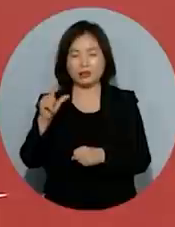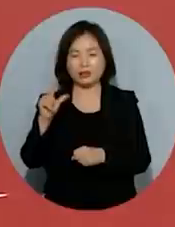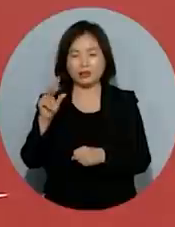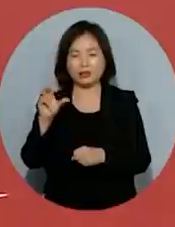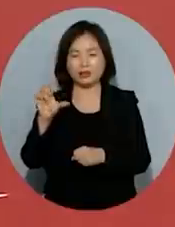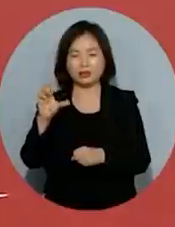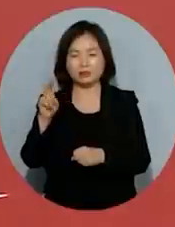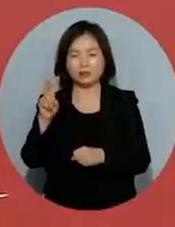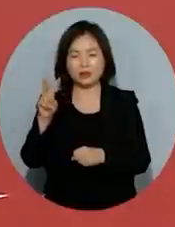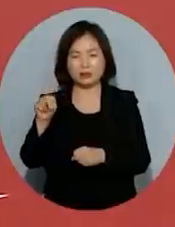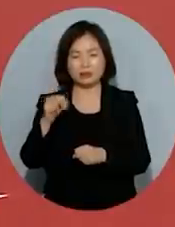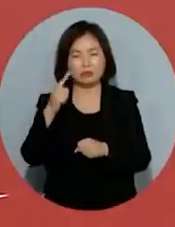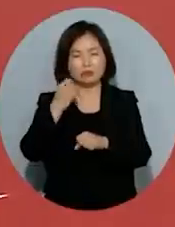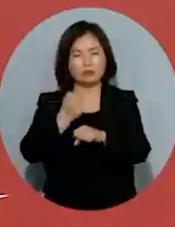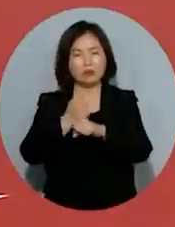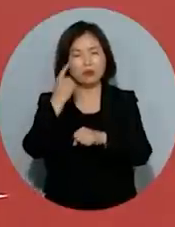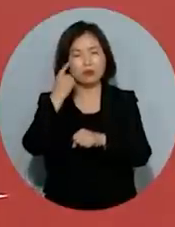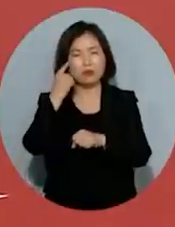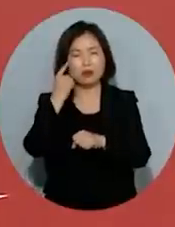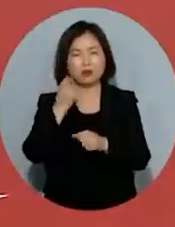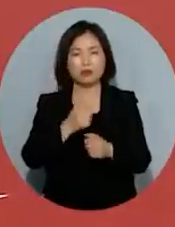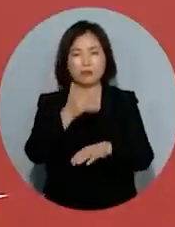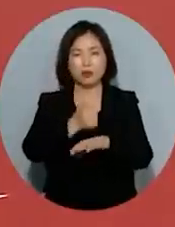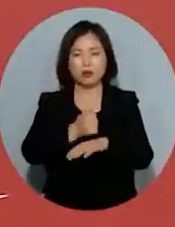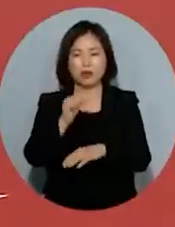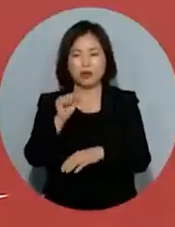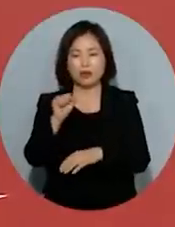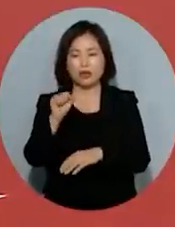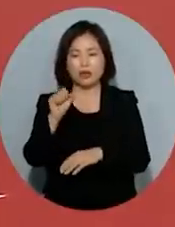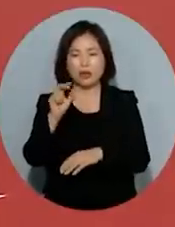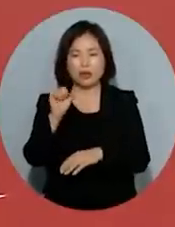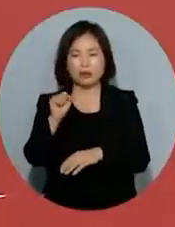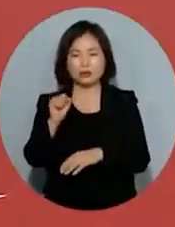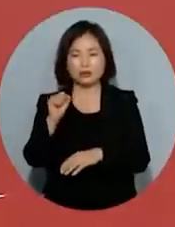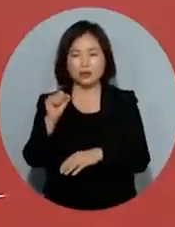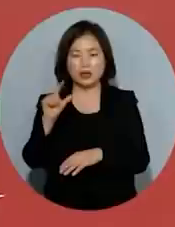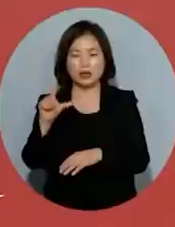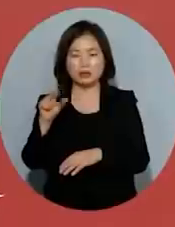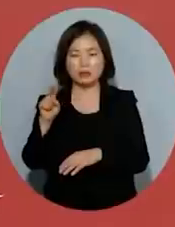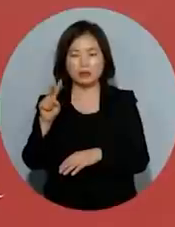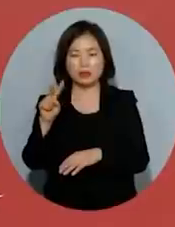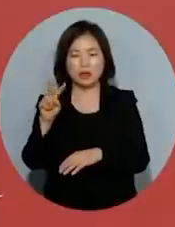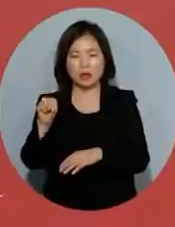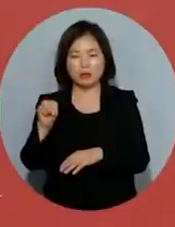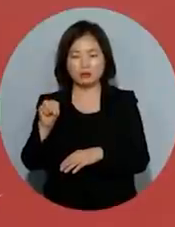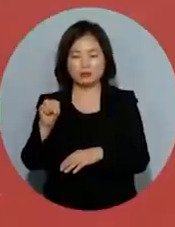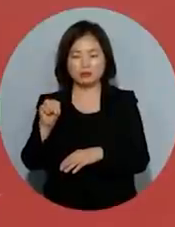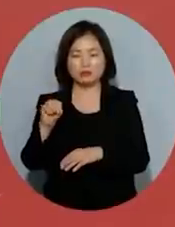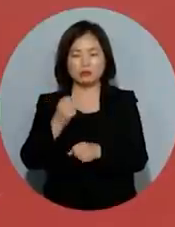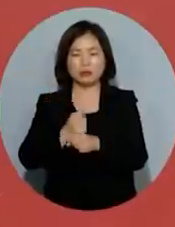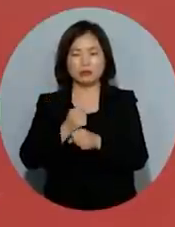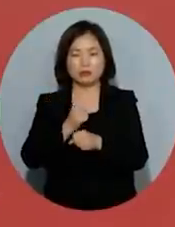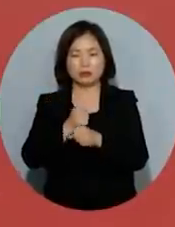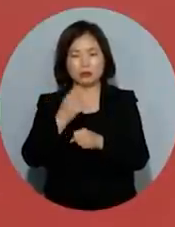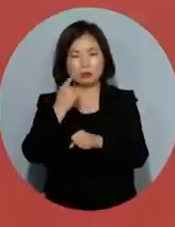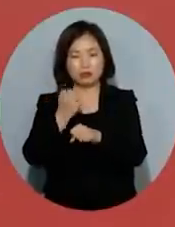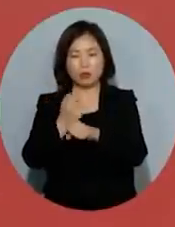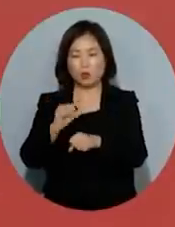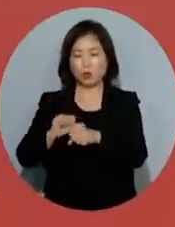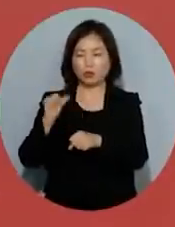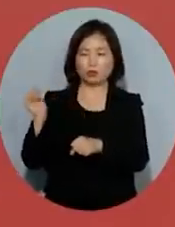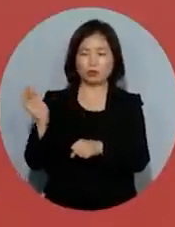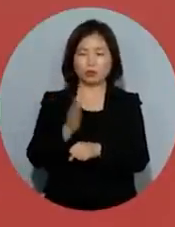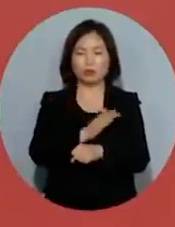개발하겠느냐. 그리고 마지막 단계는 SLBM일 것이다. 그 이야기를 5년 전부터 했습니다. 그렇게 되면